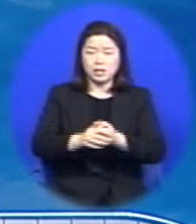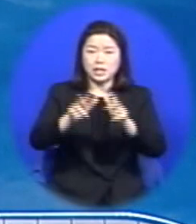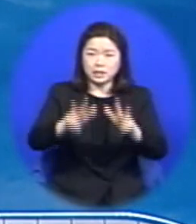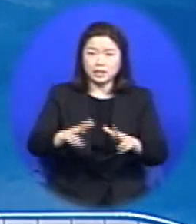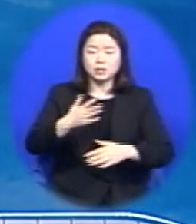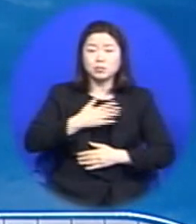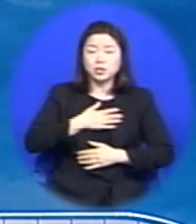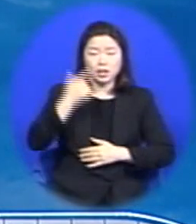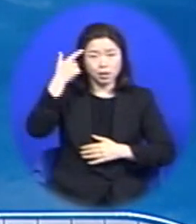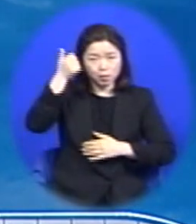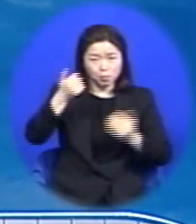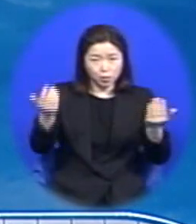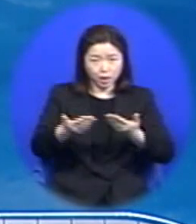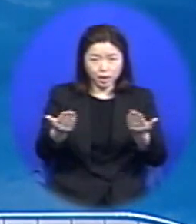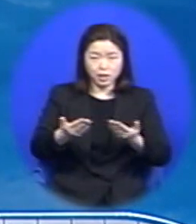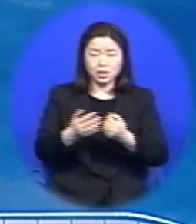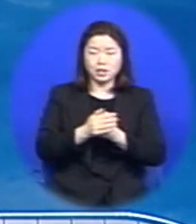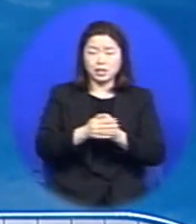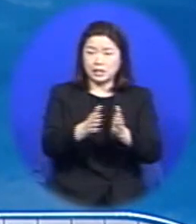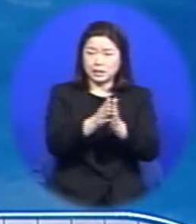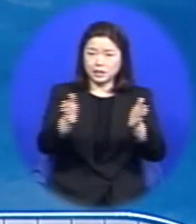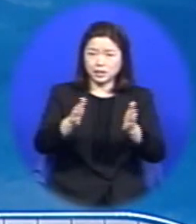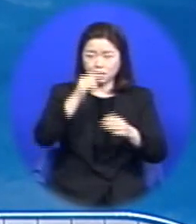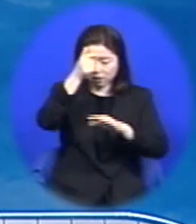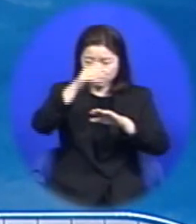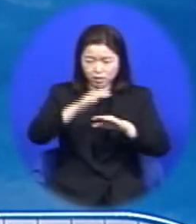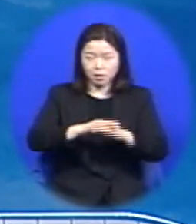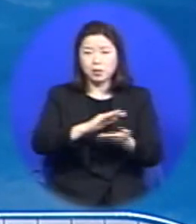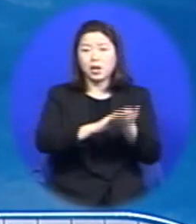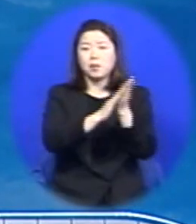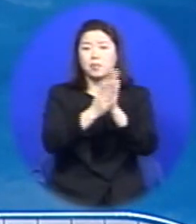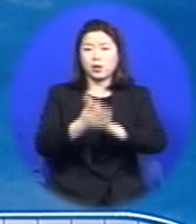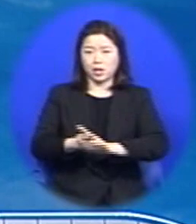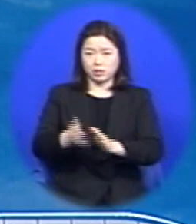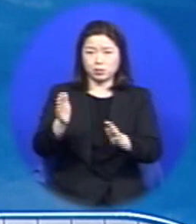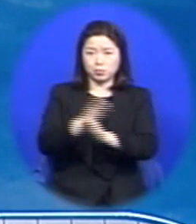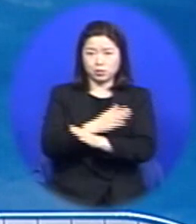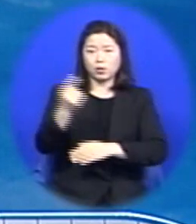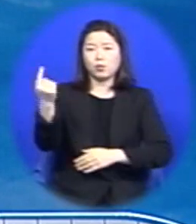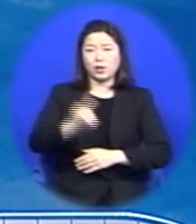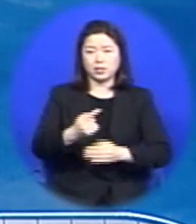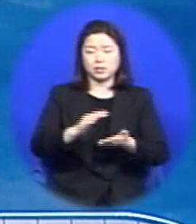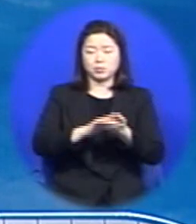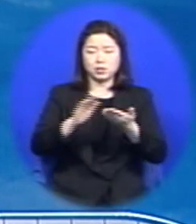지금 제 목회의 시작은 예배의 변화에서부터 왔어요.